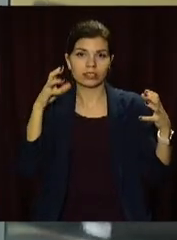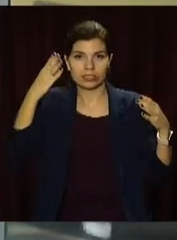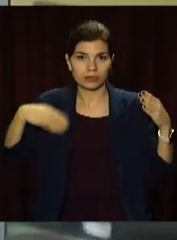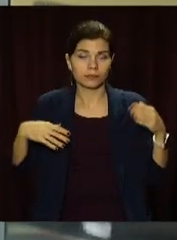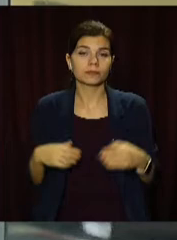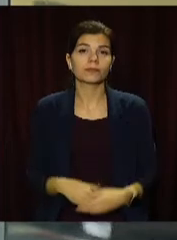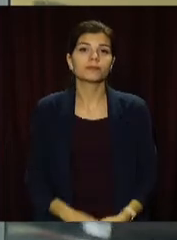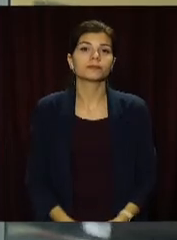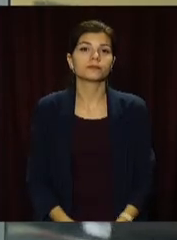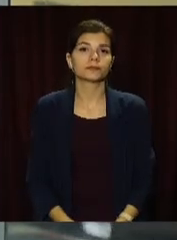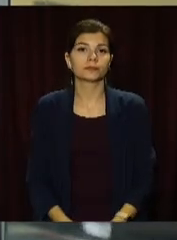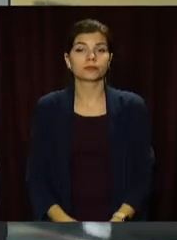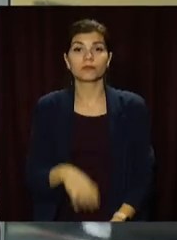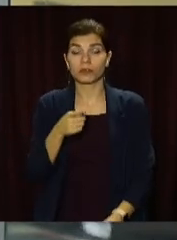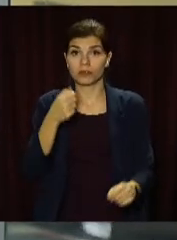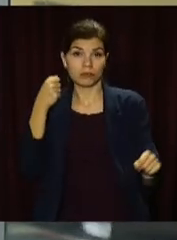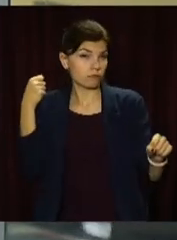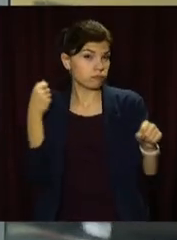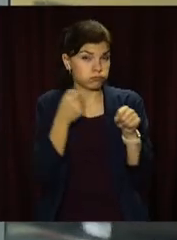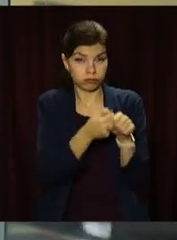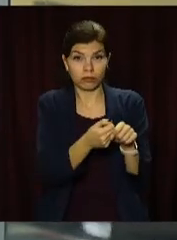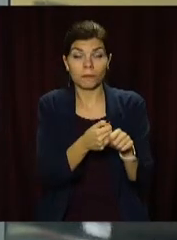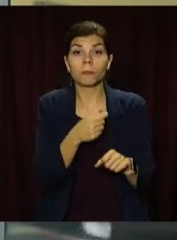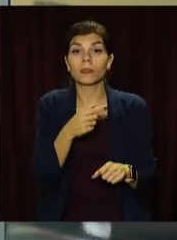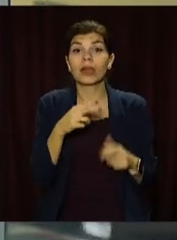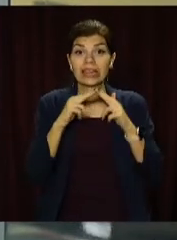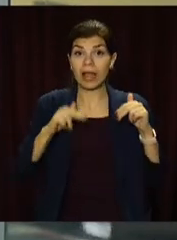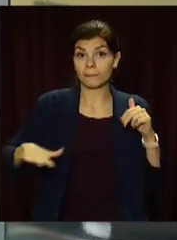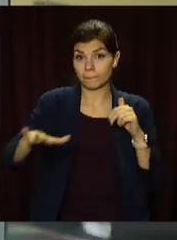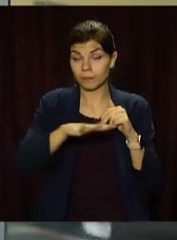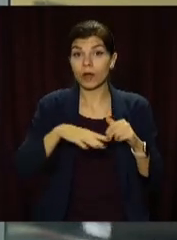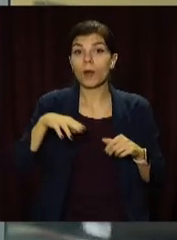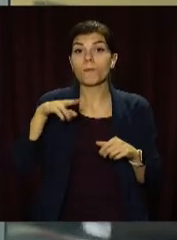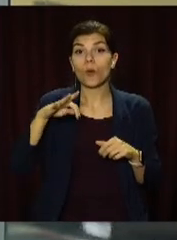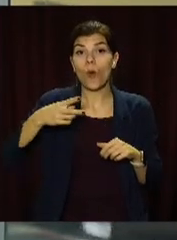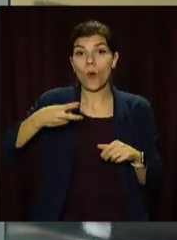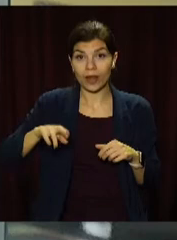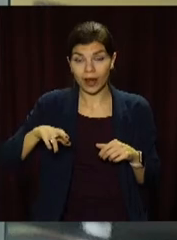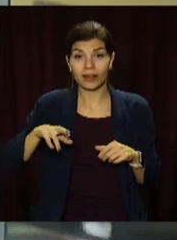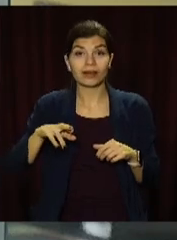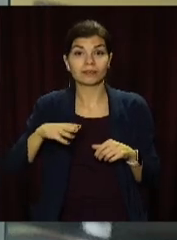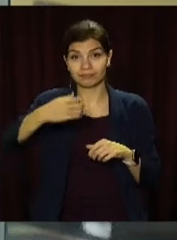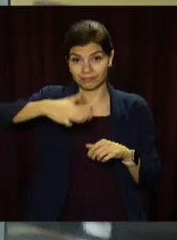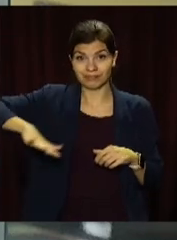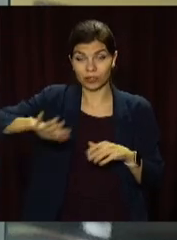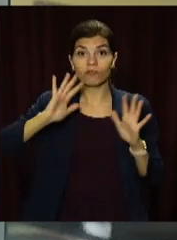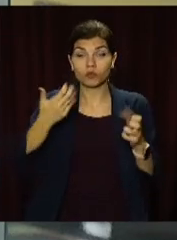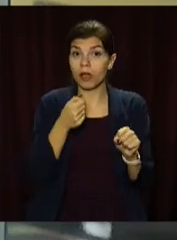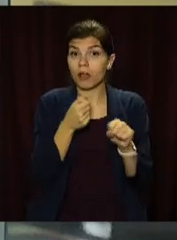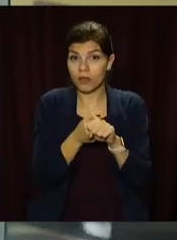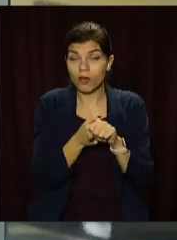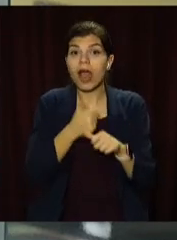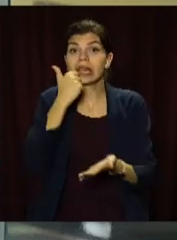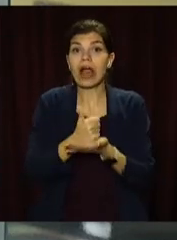Влетіла в іншу автівку та знесла світофор. У Дніпрі на перетині проспекту Поля та вулиці Стромцова сталася аварія. По